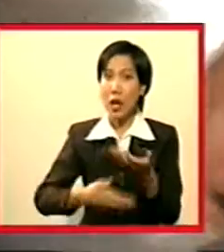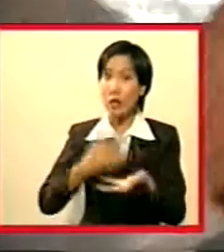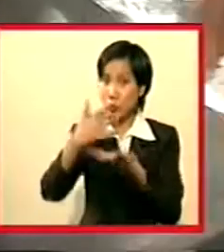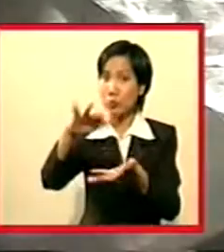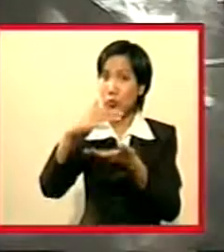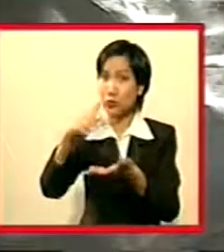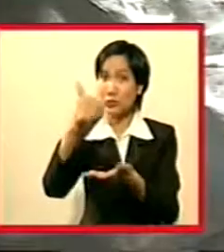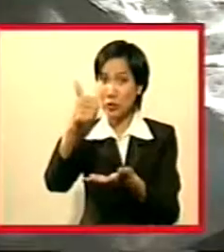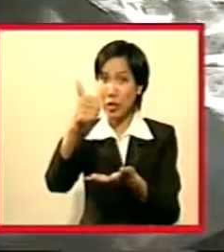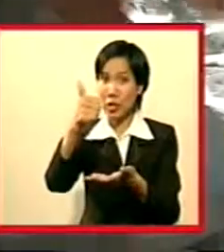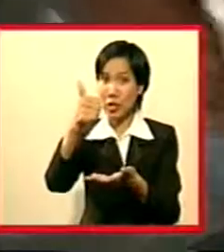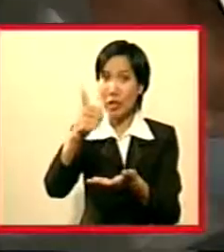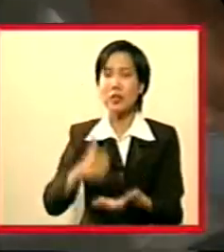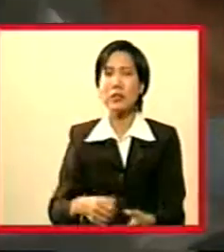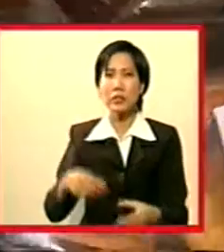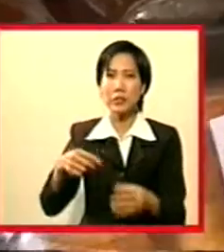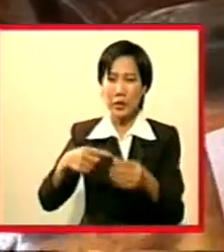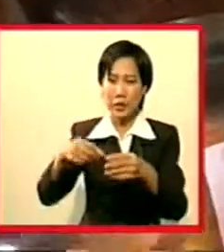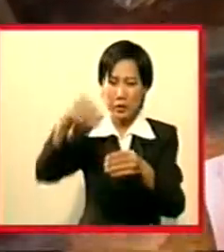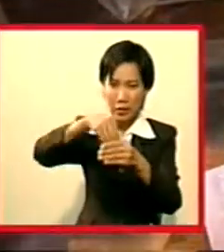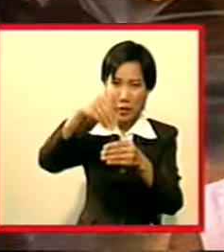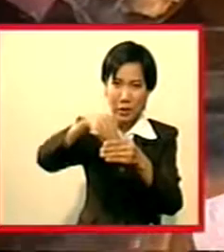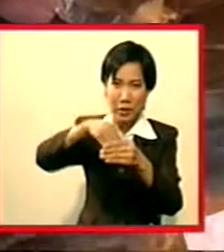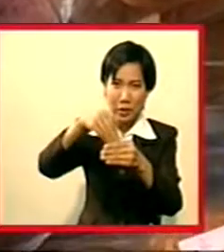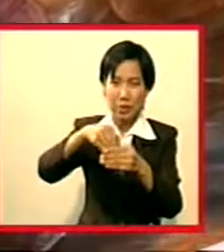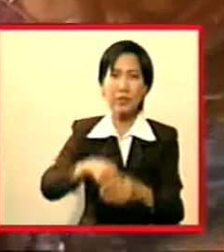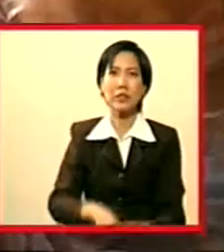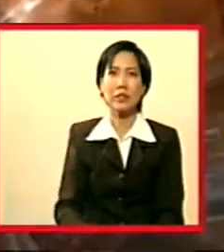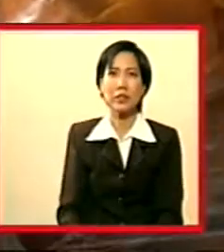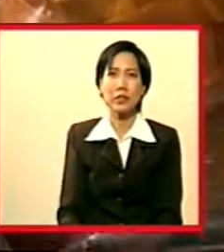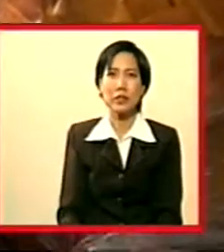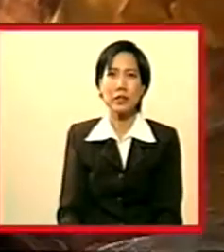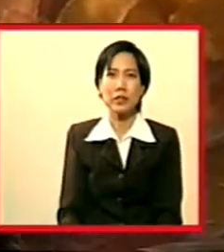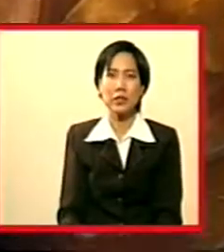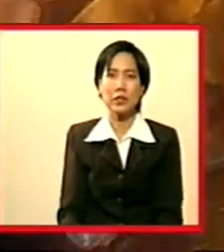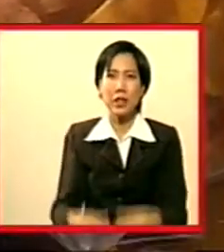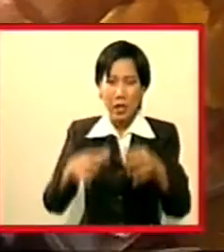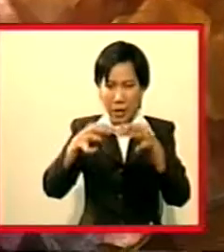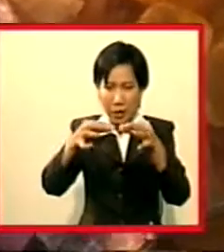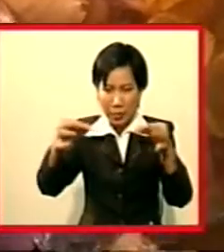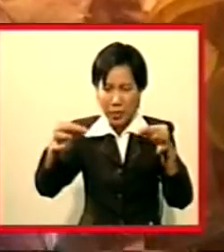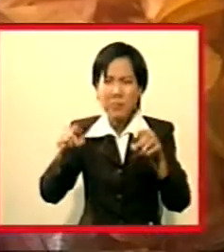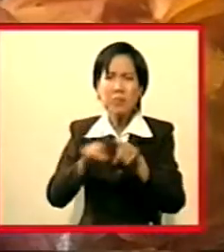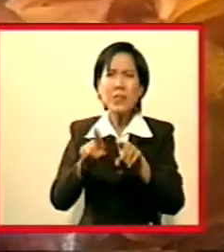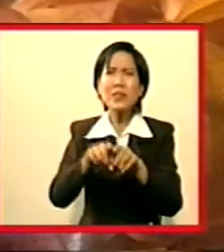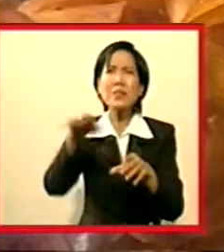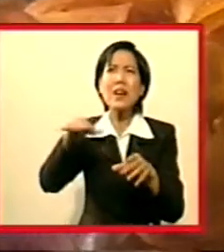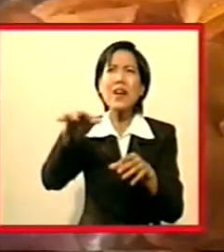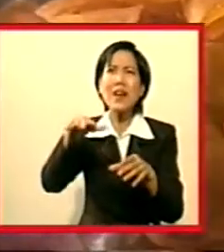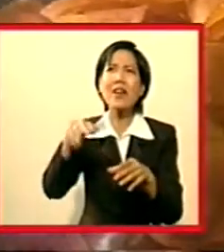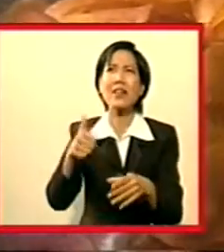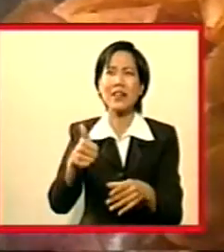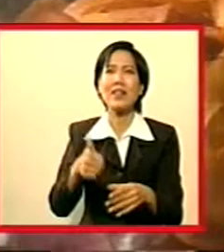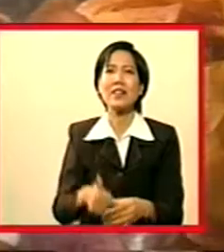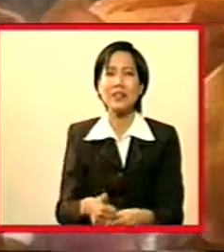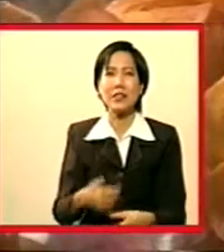ขายเราอาจจะบรรจุใส่ถุงถุงละ1หรือว่าครึ่งกิโลกรัมแล้วปิดปากถุงด้วยวิธีแบบชาวบ้าน